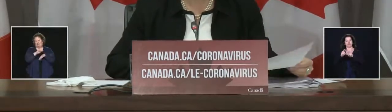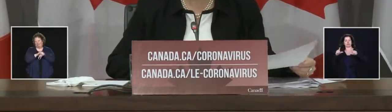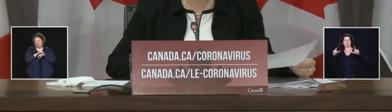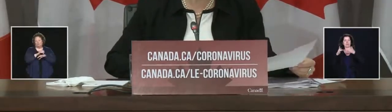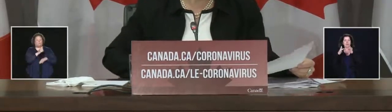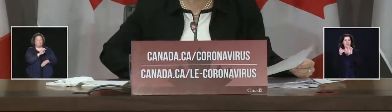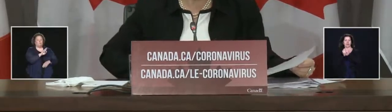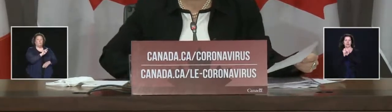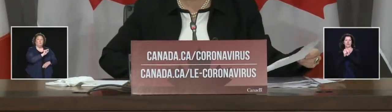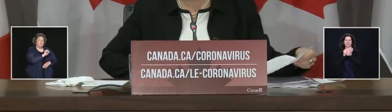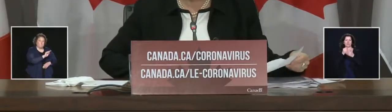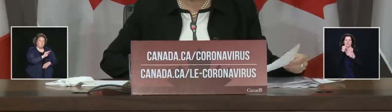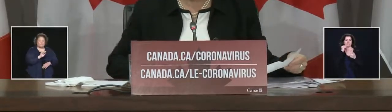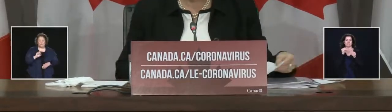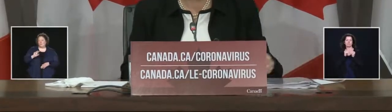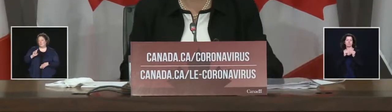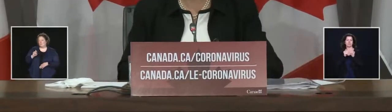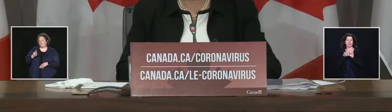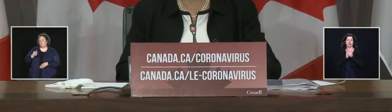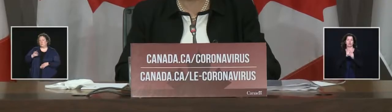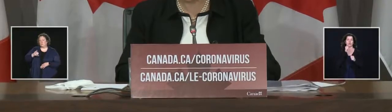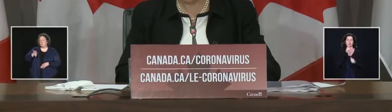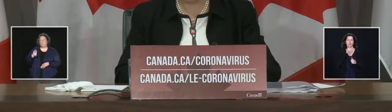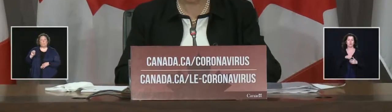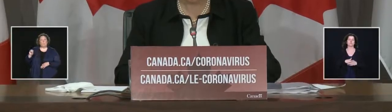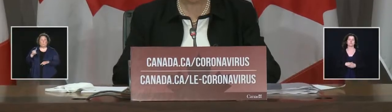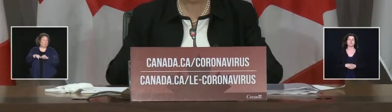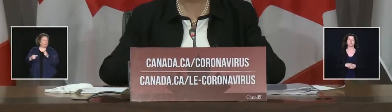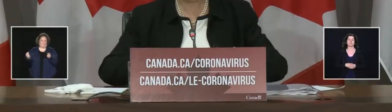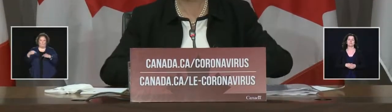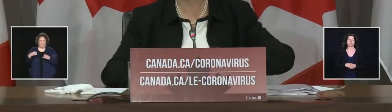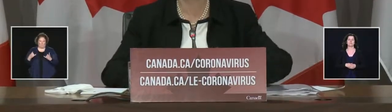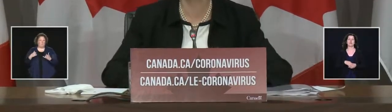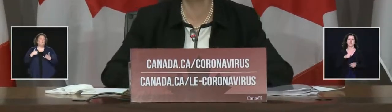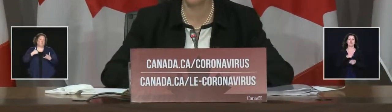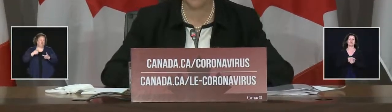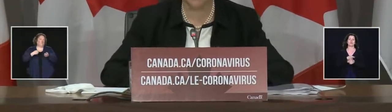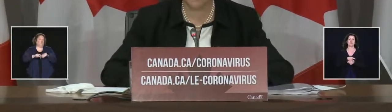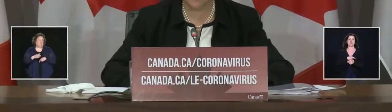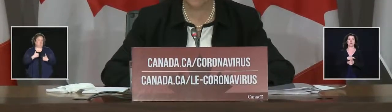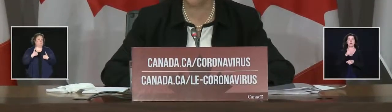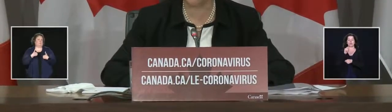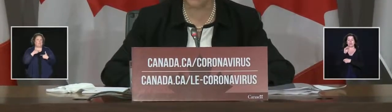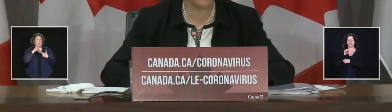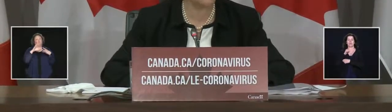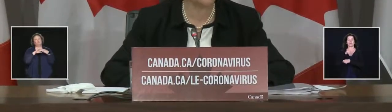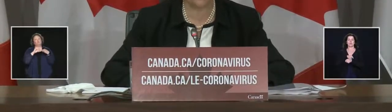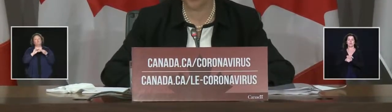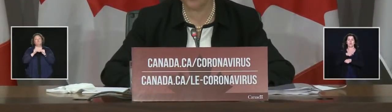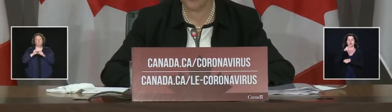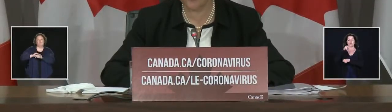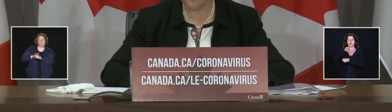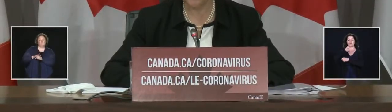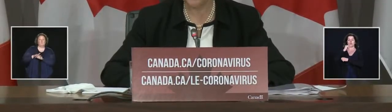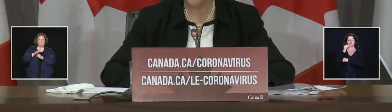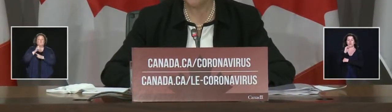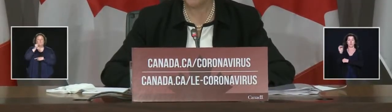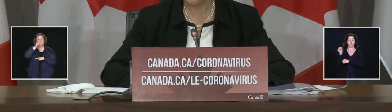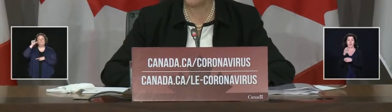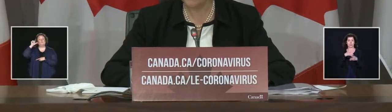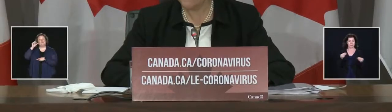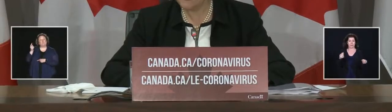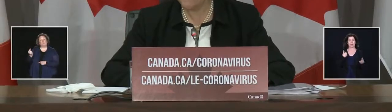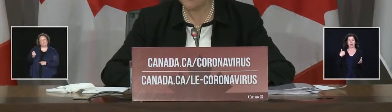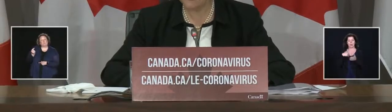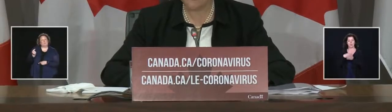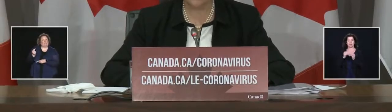latest numbers on COVID-19 in Canada. As of the end of the day, on Tuesday, June 9th, there